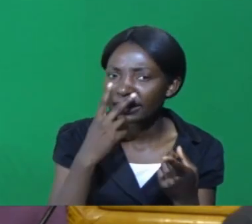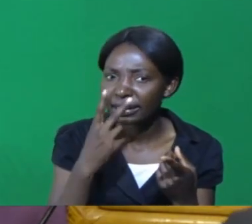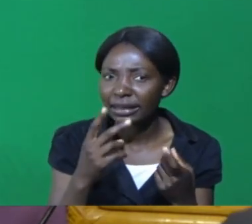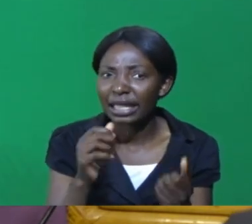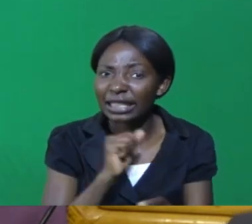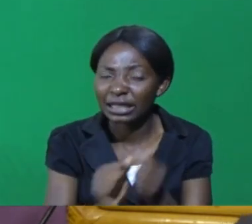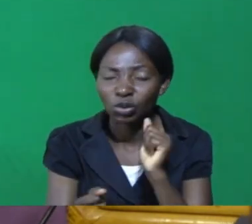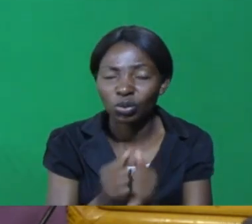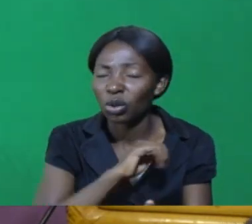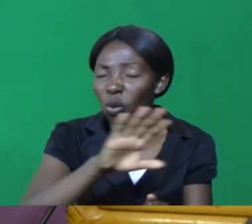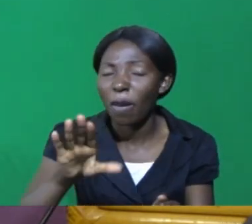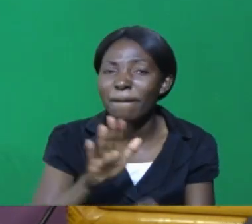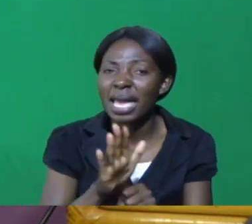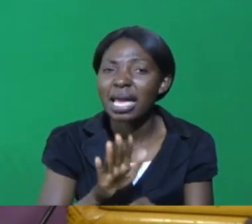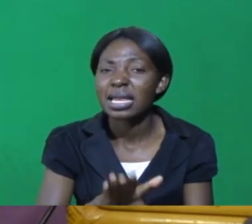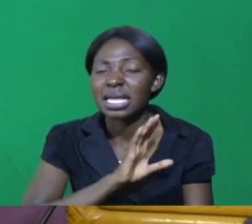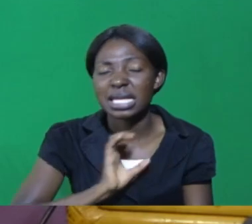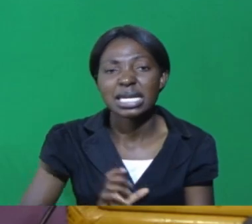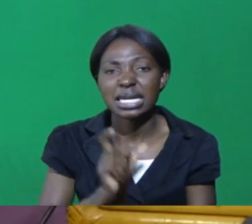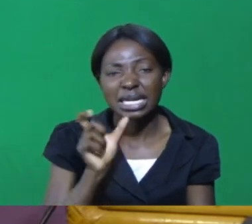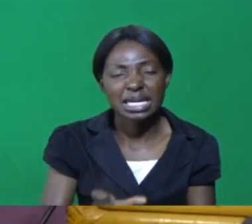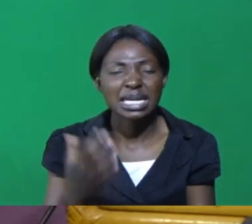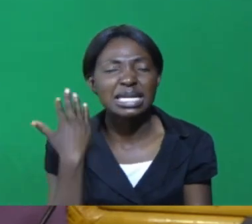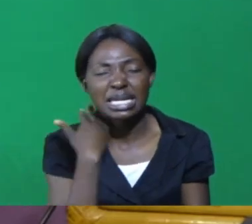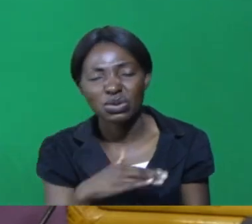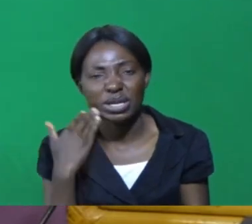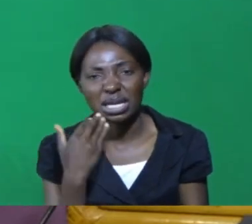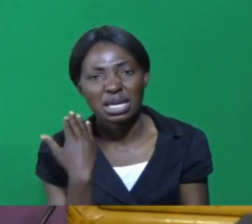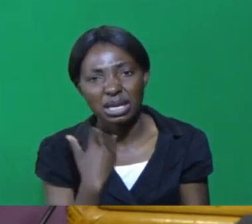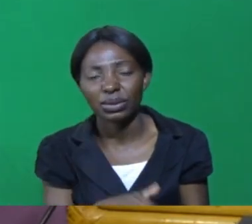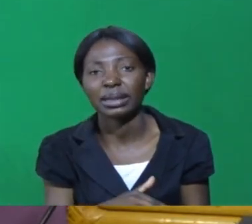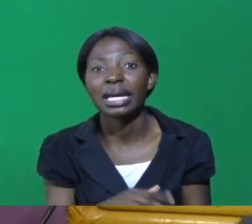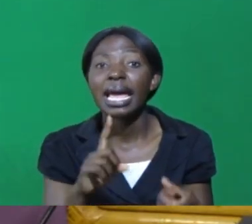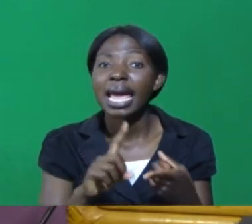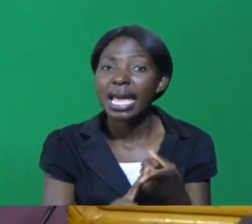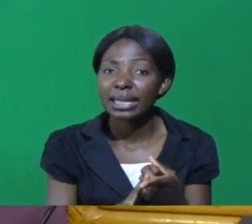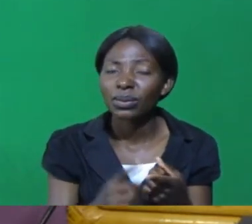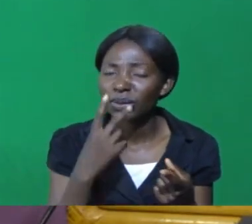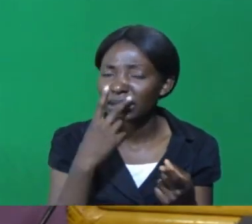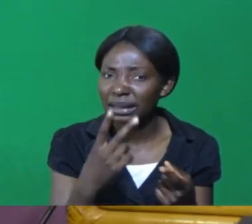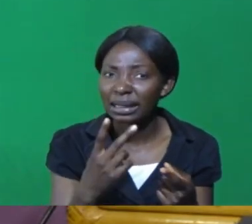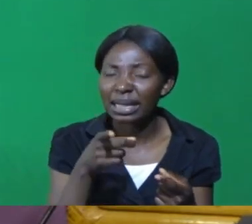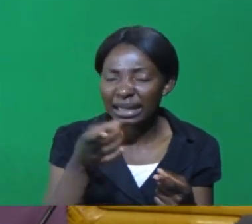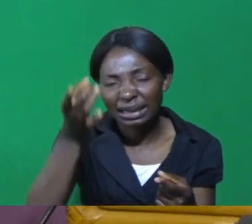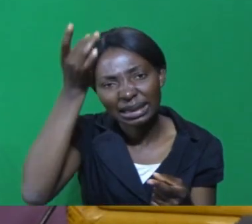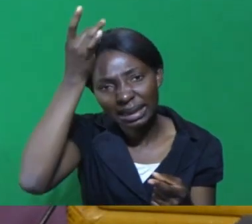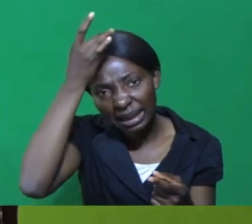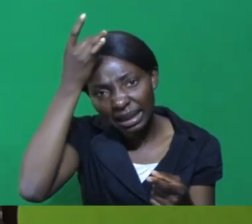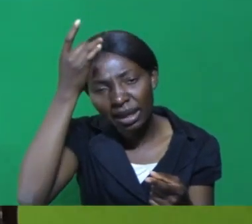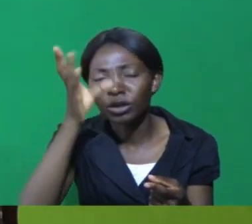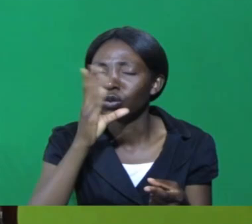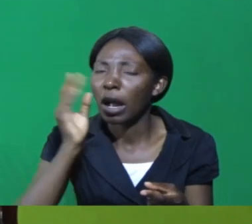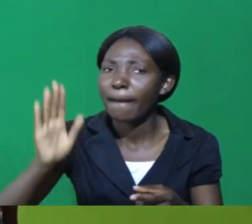akaparadza maKristu kupesecuta. Ndobva taona zvakare kuti mambo anomhura Mwari uyu anzi anotomhura